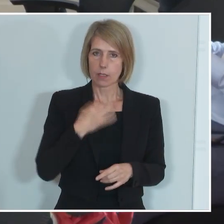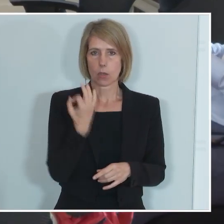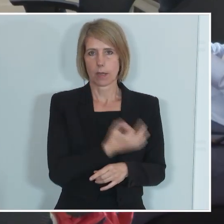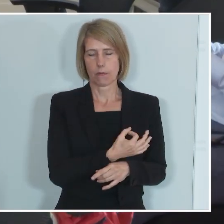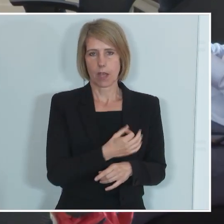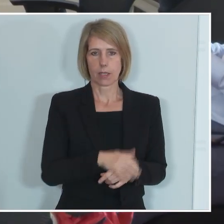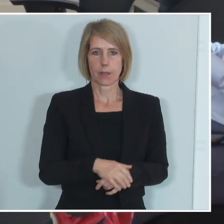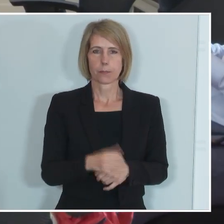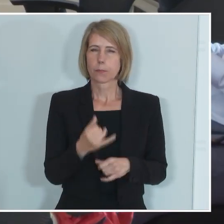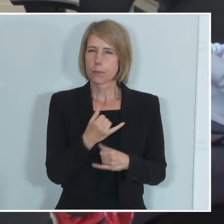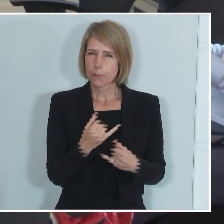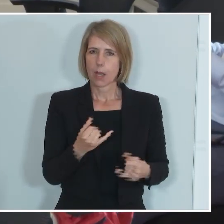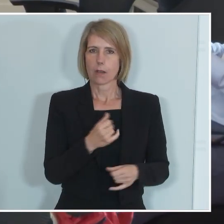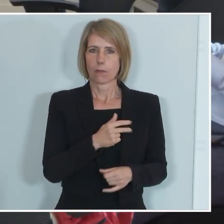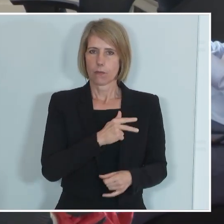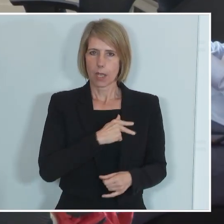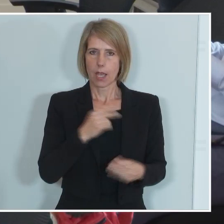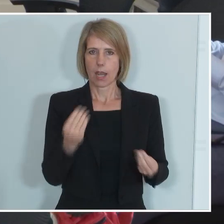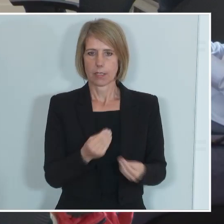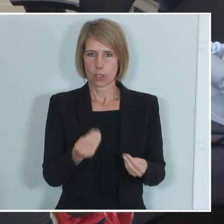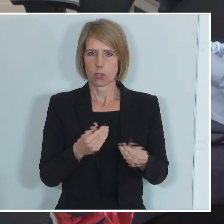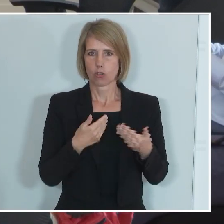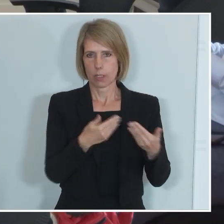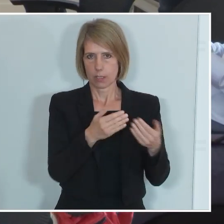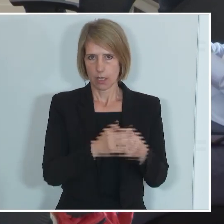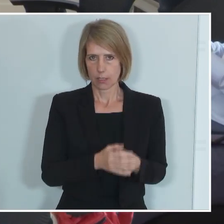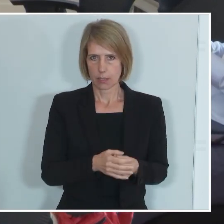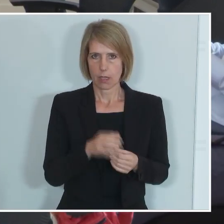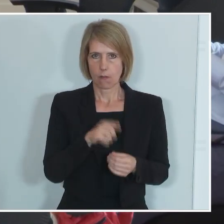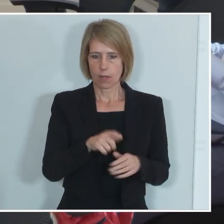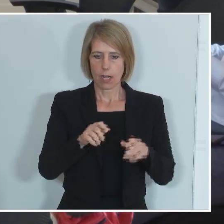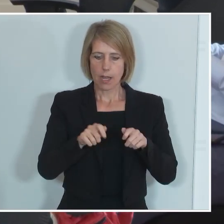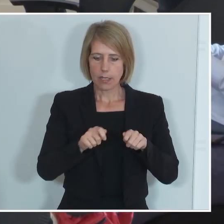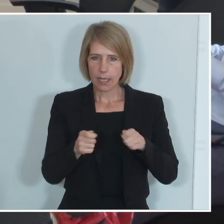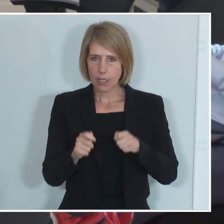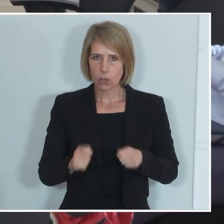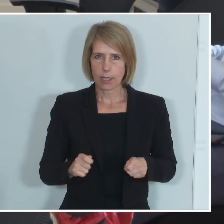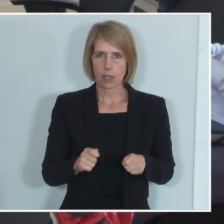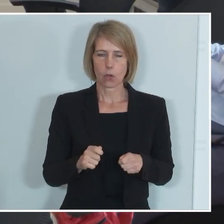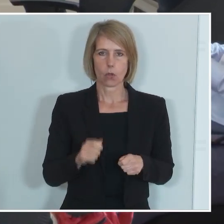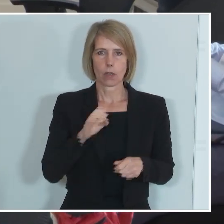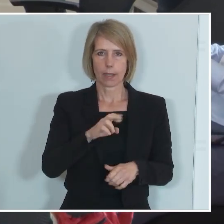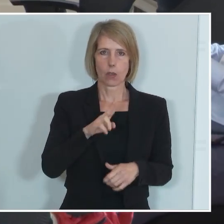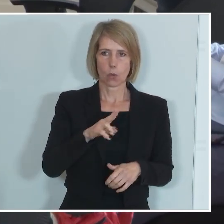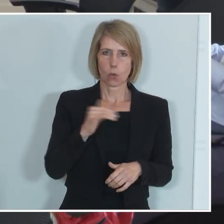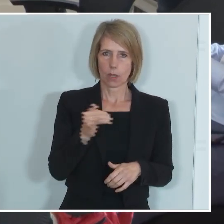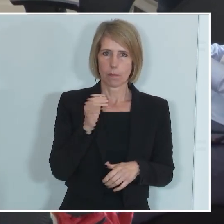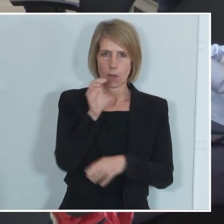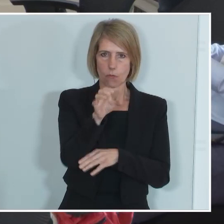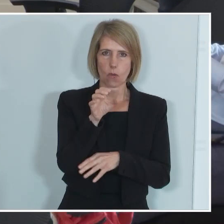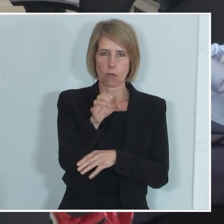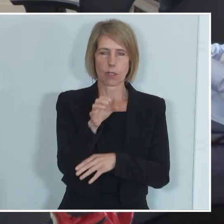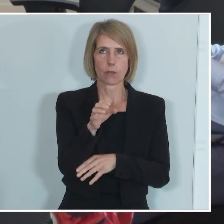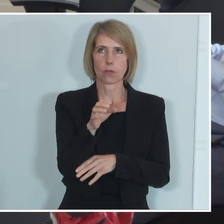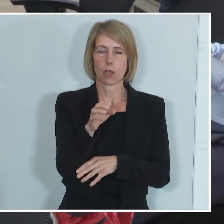frage ich mich, wie realistisch das ist, weil diese Regulierungen, die man der EU immer wieder vorwirft, die fallen ja nicht vom